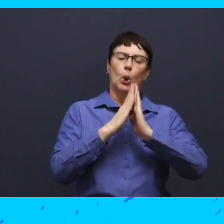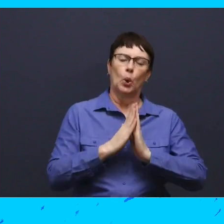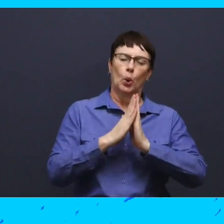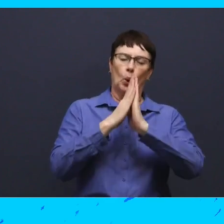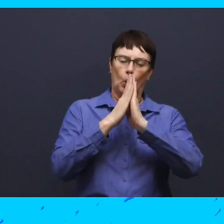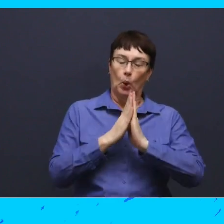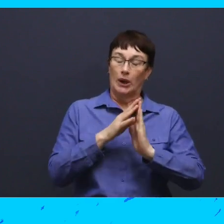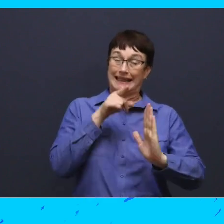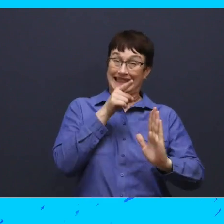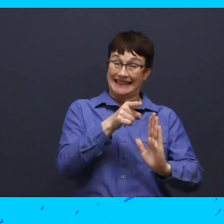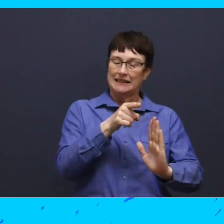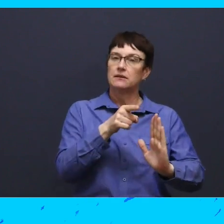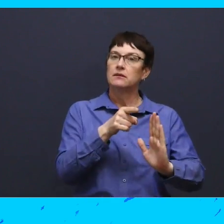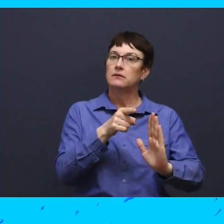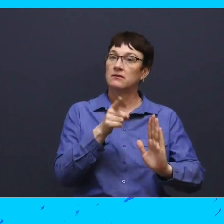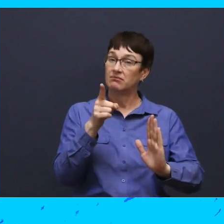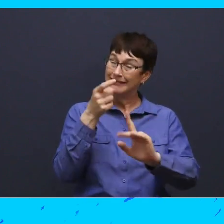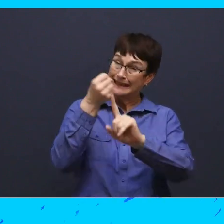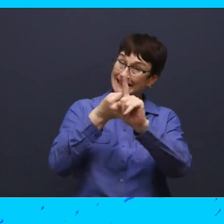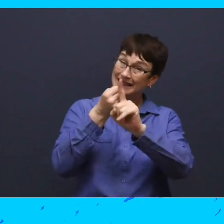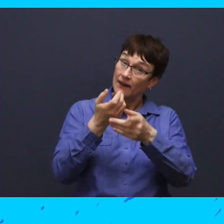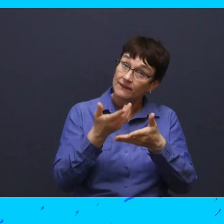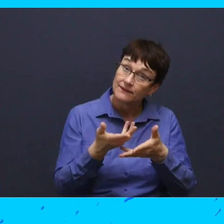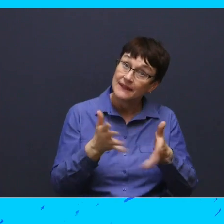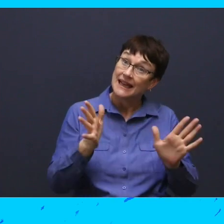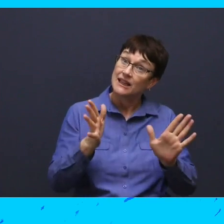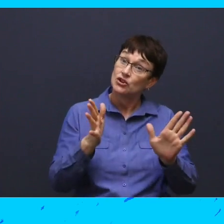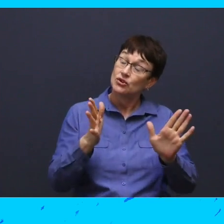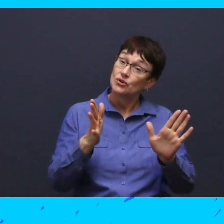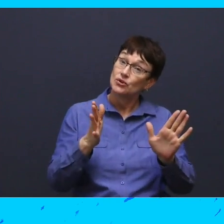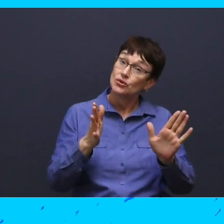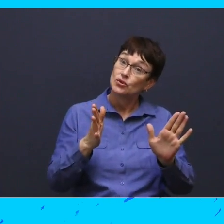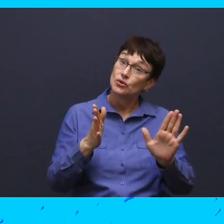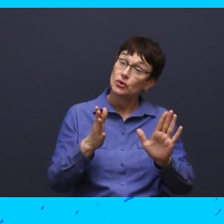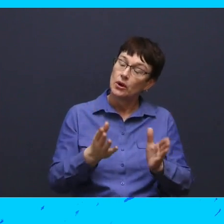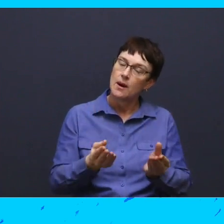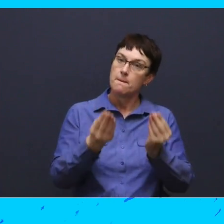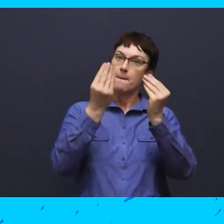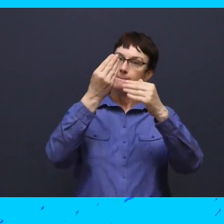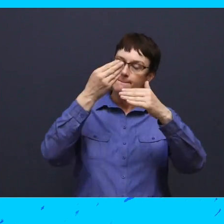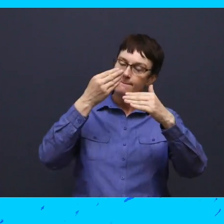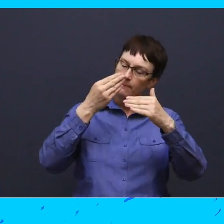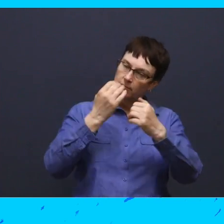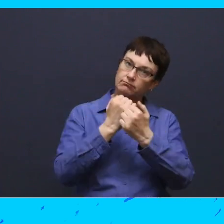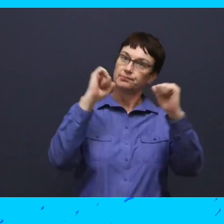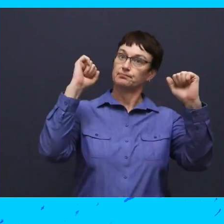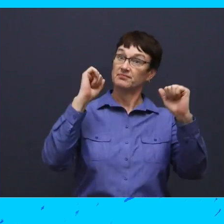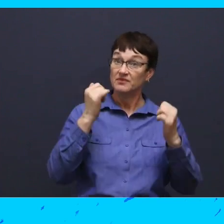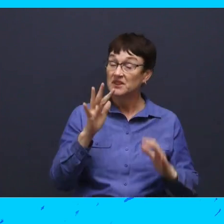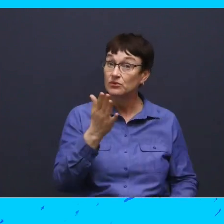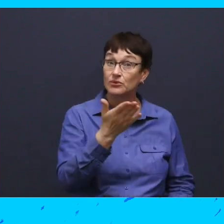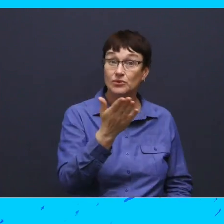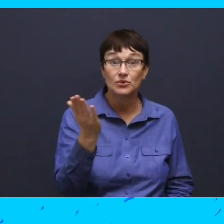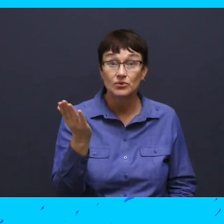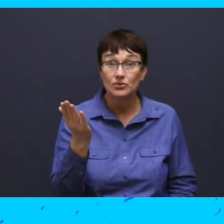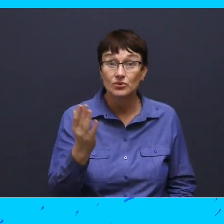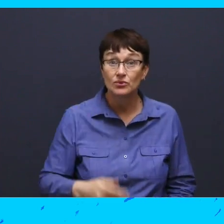Qui veut répondre à cette question? Qui va répondre à cette question? Comment est-ce que vous vous y